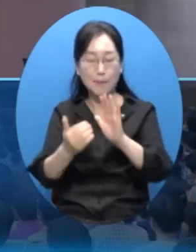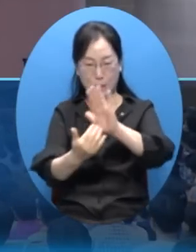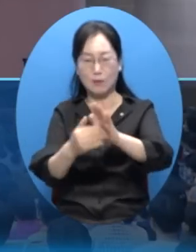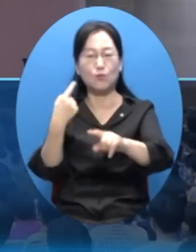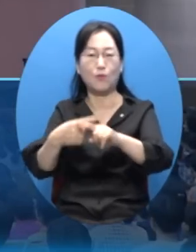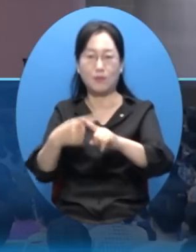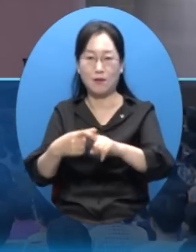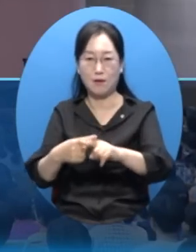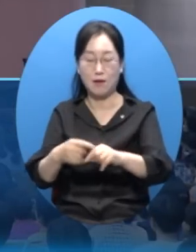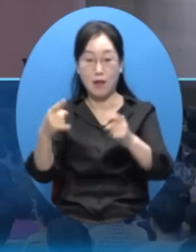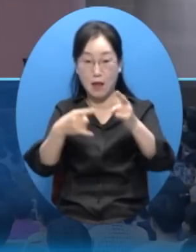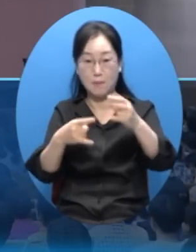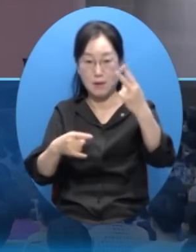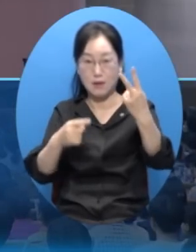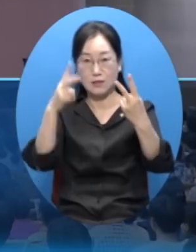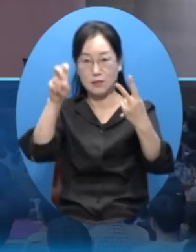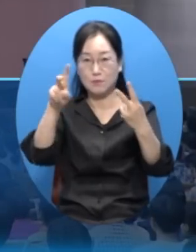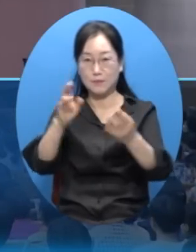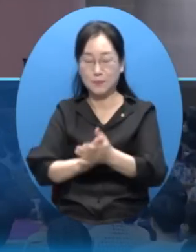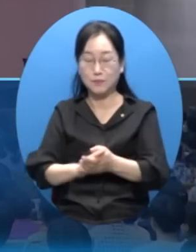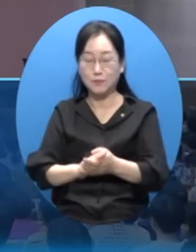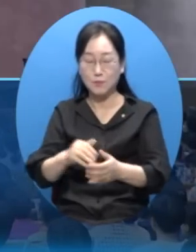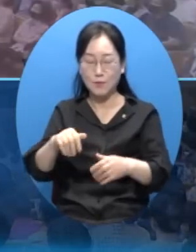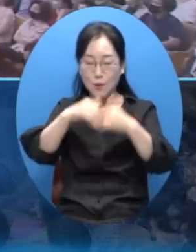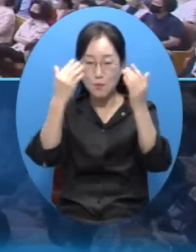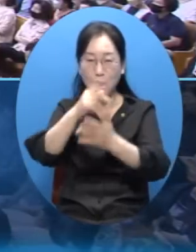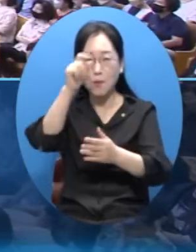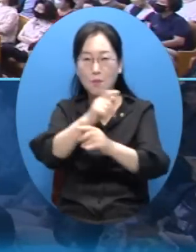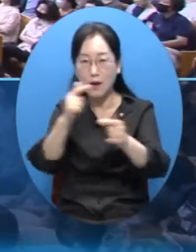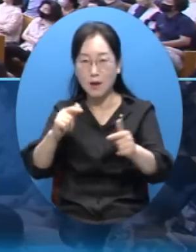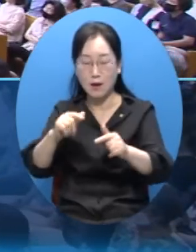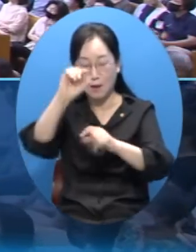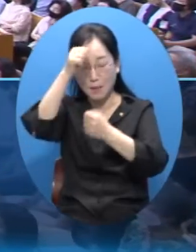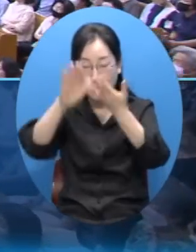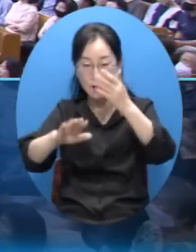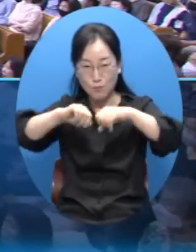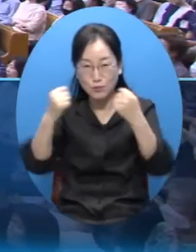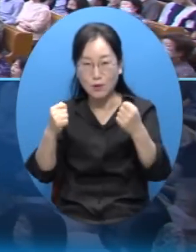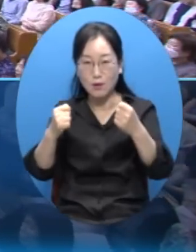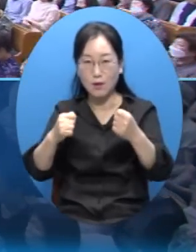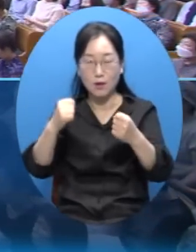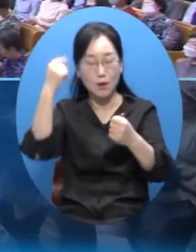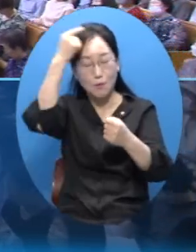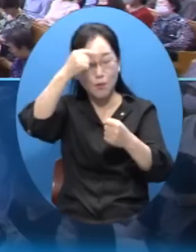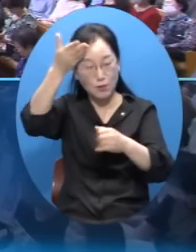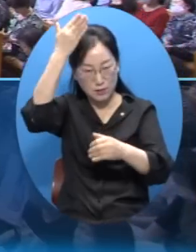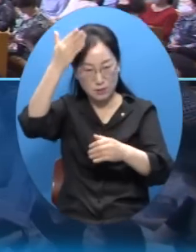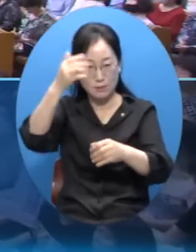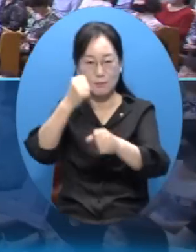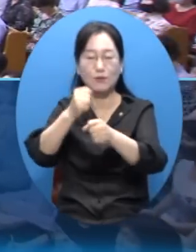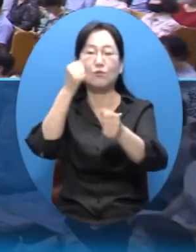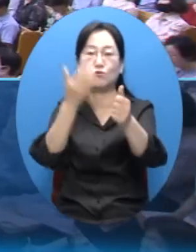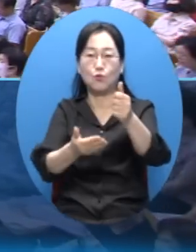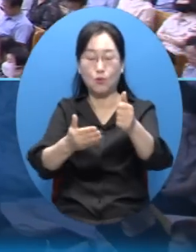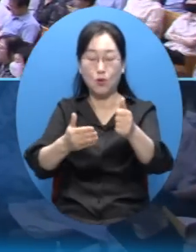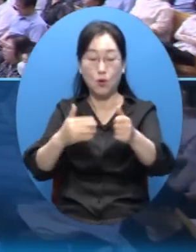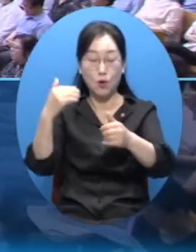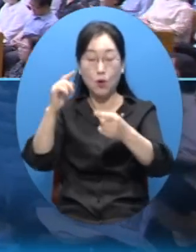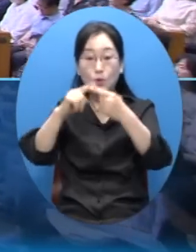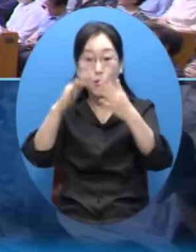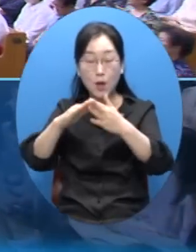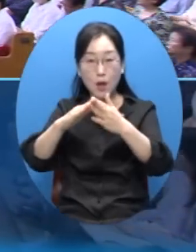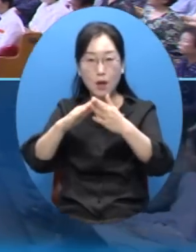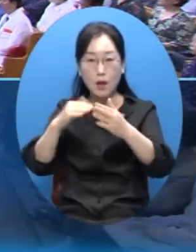같이 설명합니다. 또 만물을 그의 발 아래 복종하게 하시고 그를 만물의 교회 머리로 삼으셨느니라. 교회는 그의 몸이니 만물